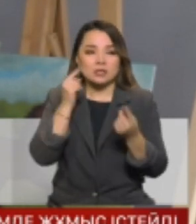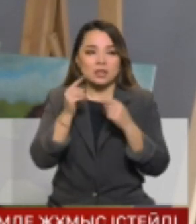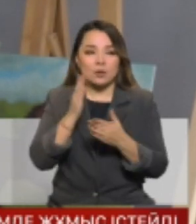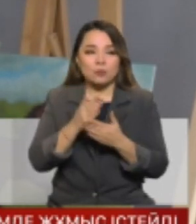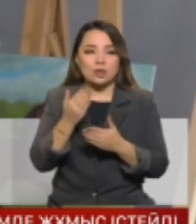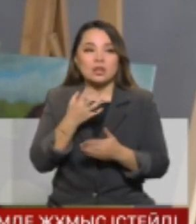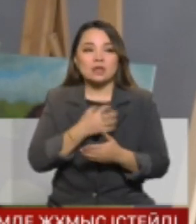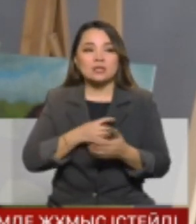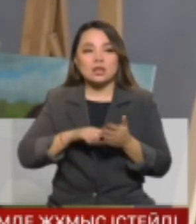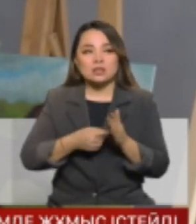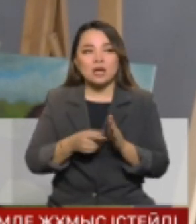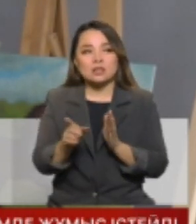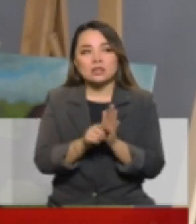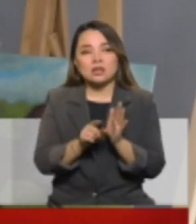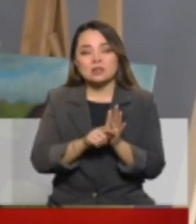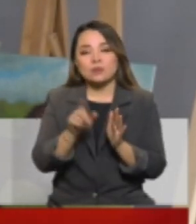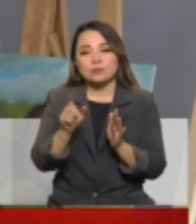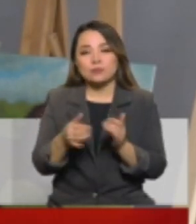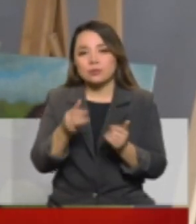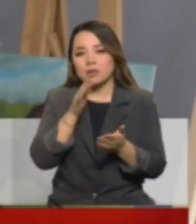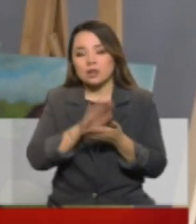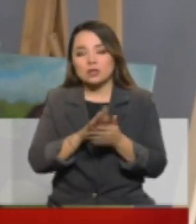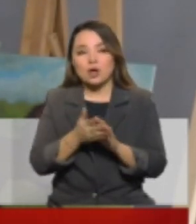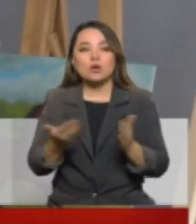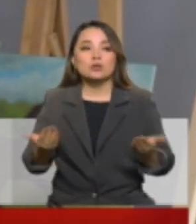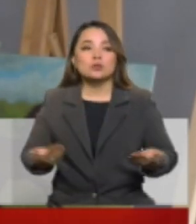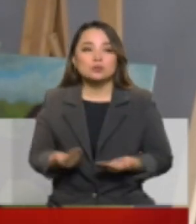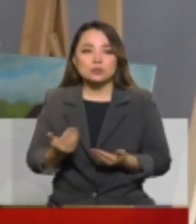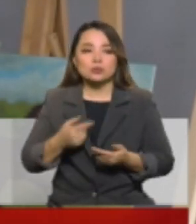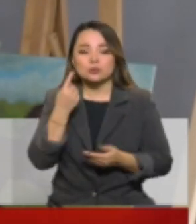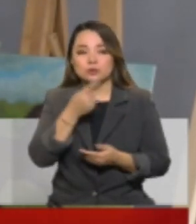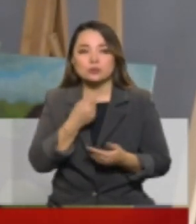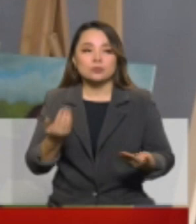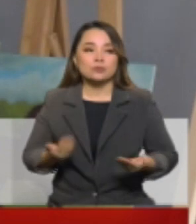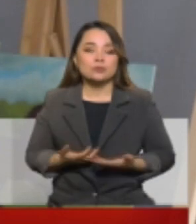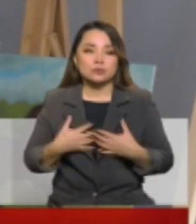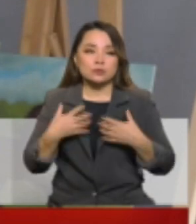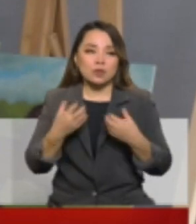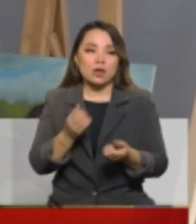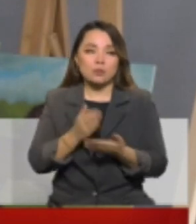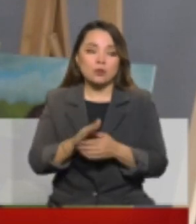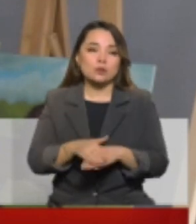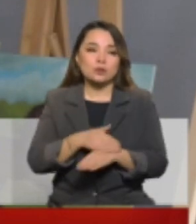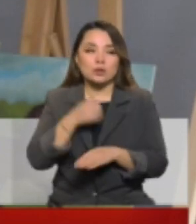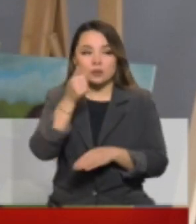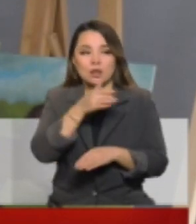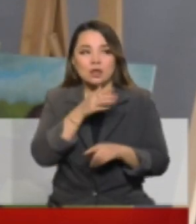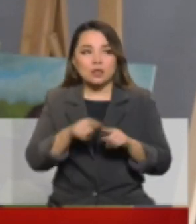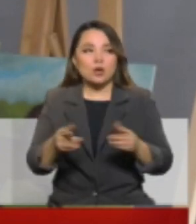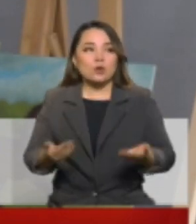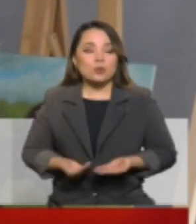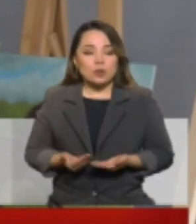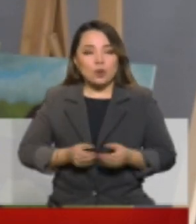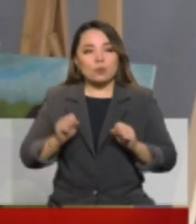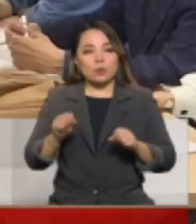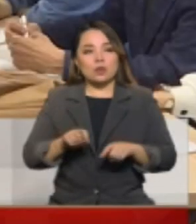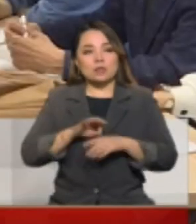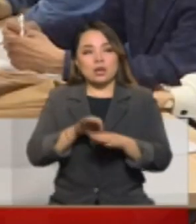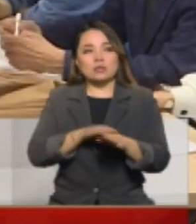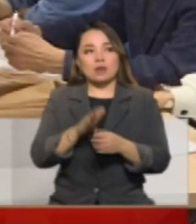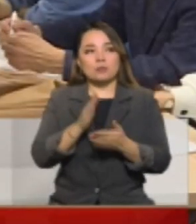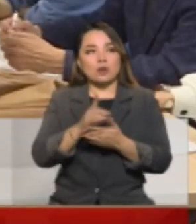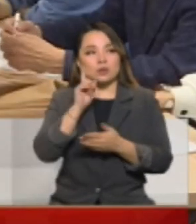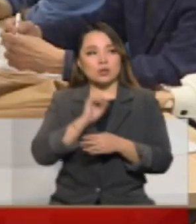болатын. Негізгі мақсат зейнеткерлерді заманауи өмір салтына бейімдеу, қарттардың ұзақ өмір сүруіне үйде отырып қалмауына мүмкіндік жасау.